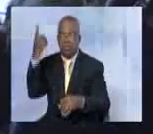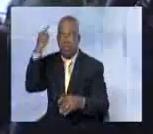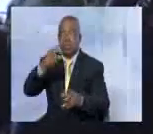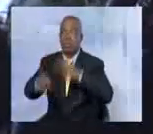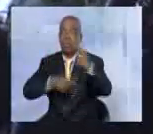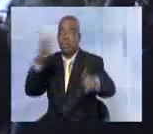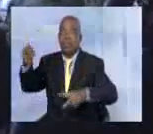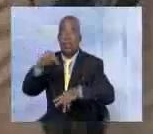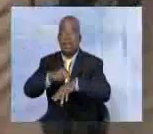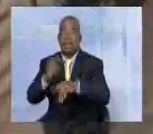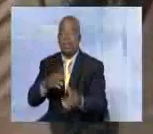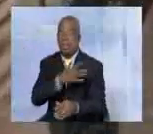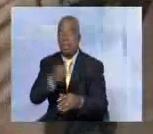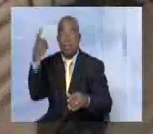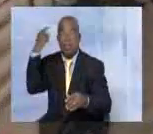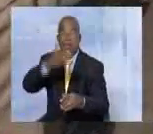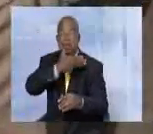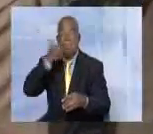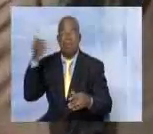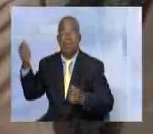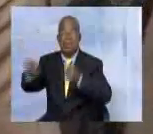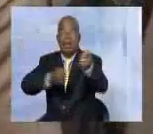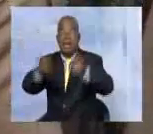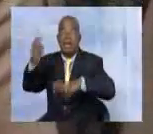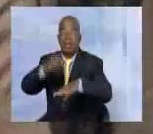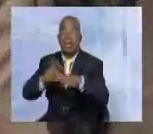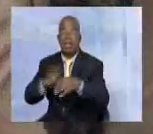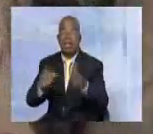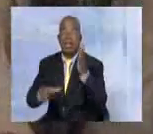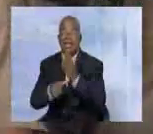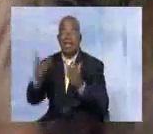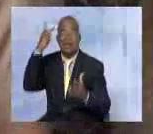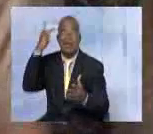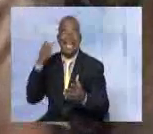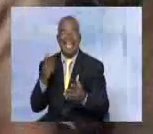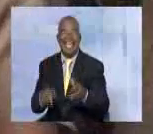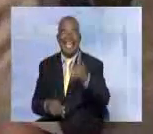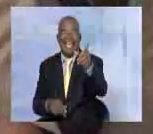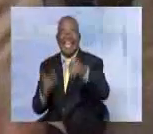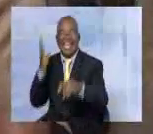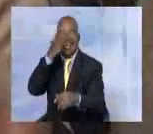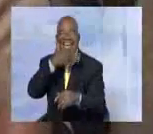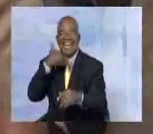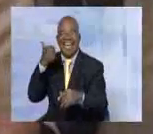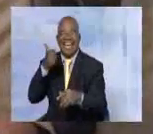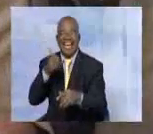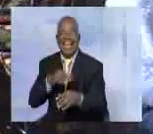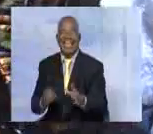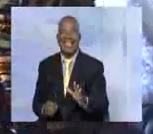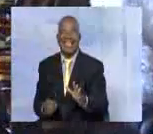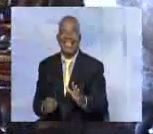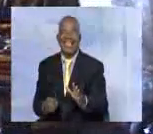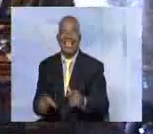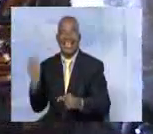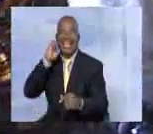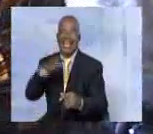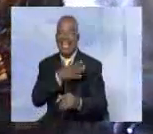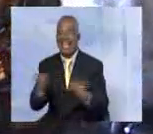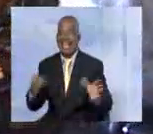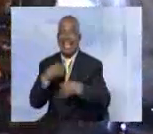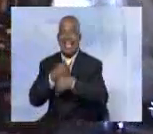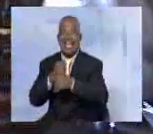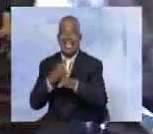populations. Et pour une meilleure administration de la sous-préfecture, le sous-préfet de Guéillot a mis en place la conférence des chefs de village